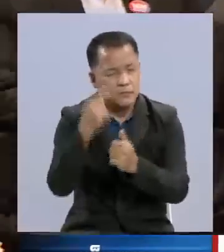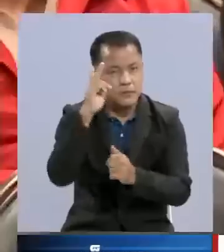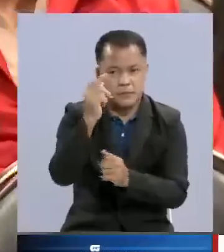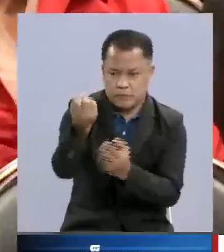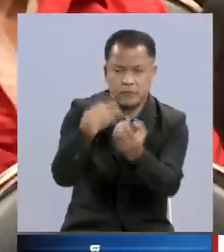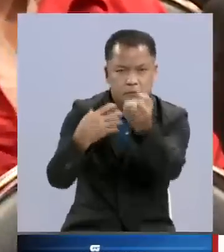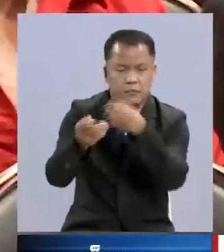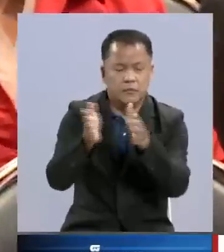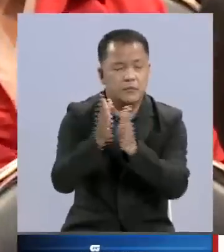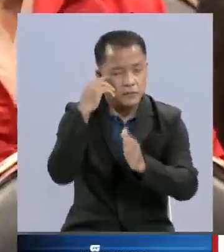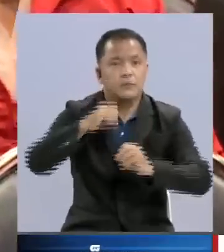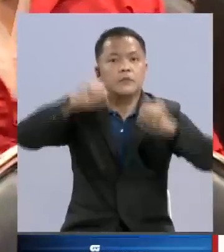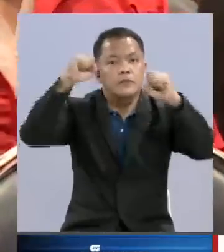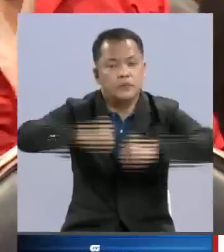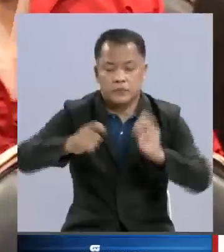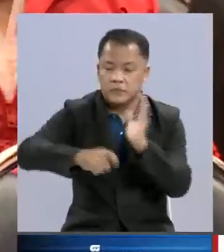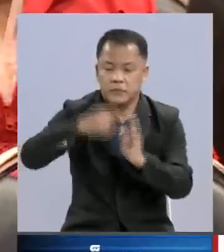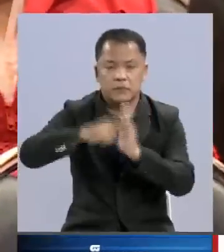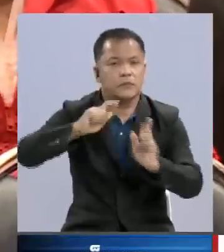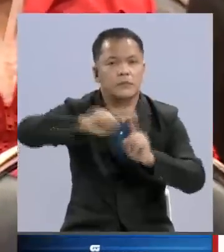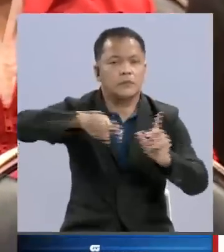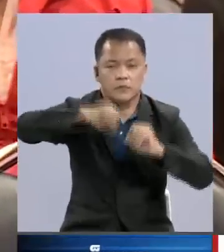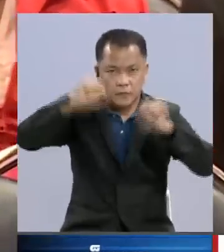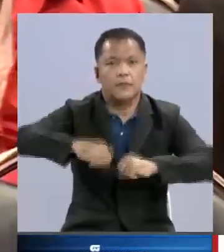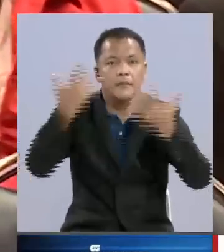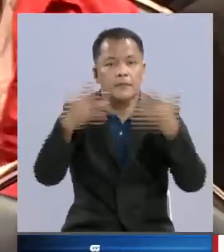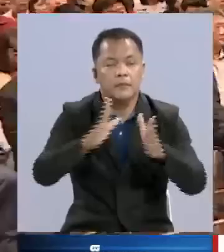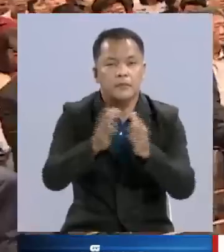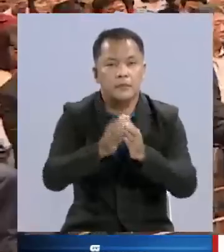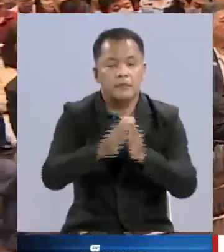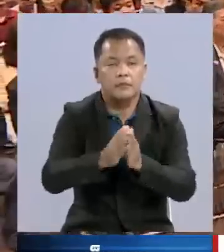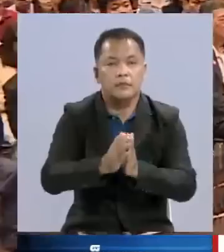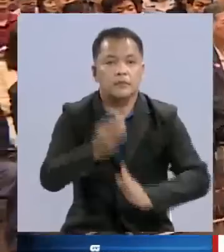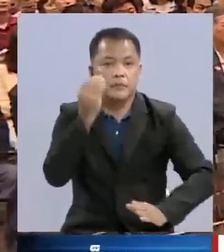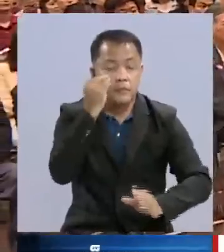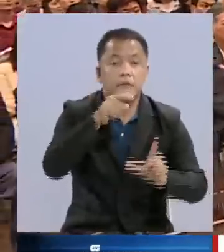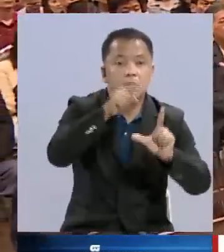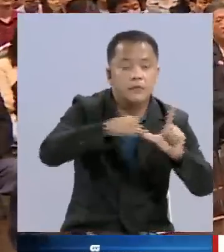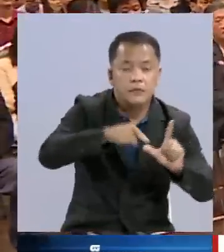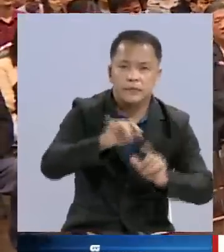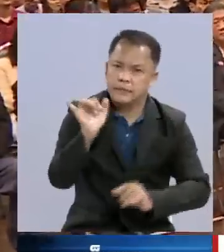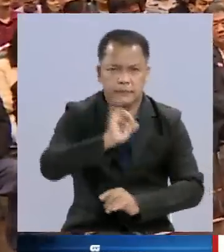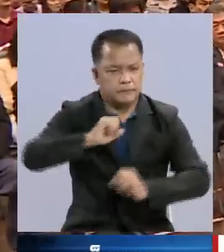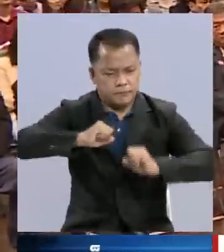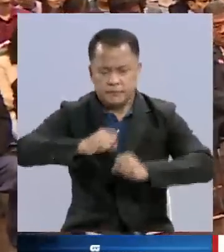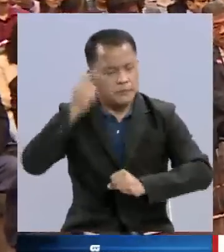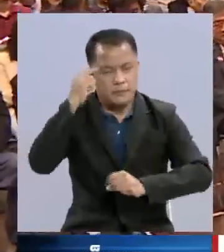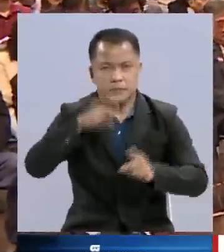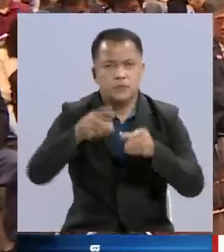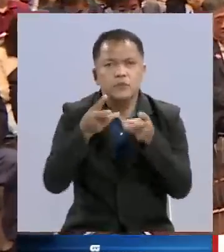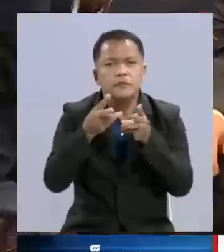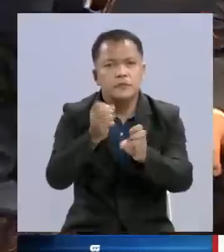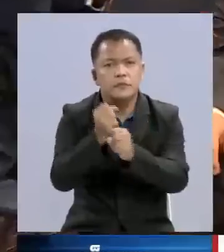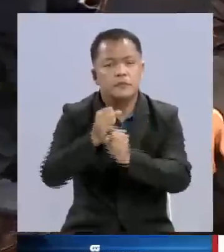ข่าวว่าสามารถตกลงเงื่อนไขทั้งหมดกันได้แล้วแต่ฝั่งพิธาและก้าวไกลยังไม่มั่นใจในกลเก